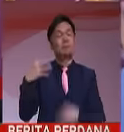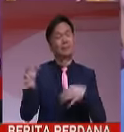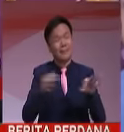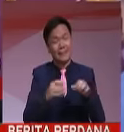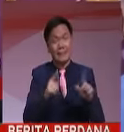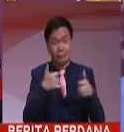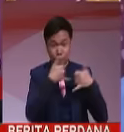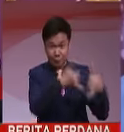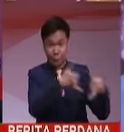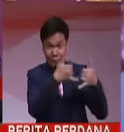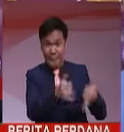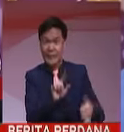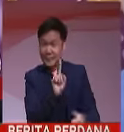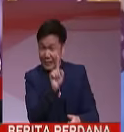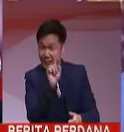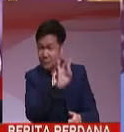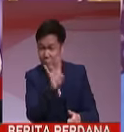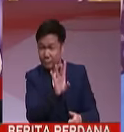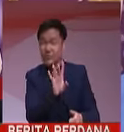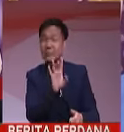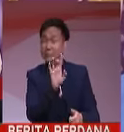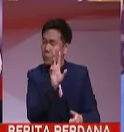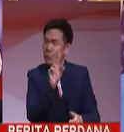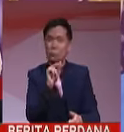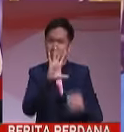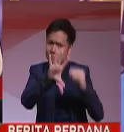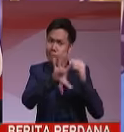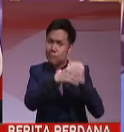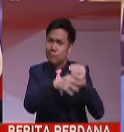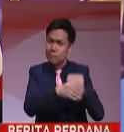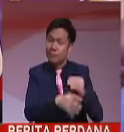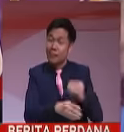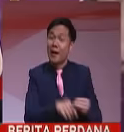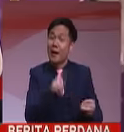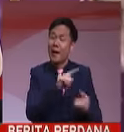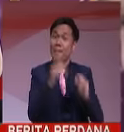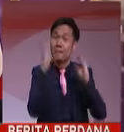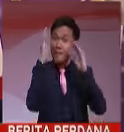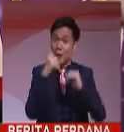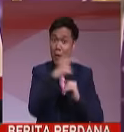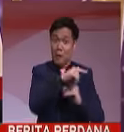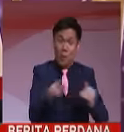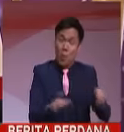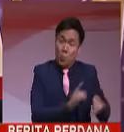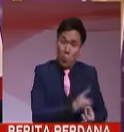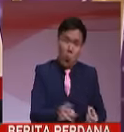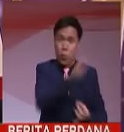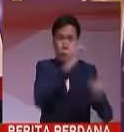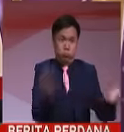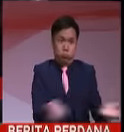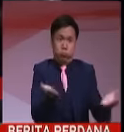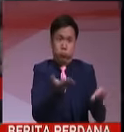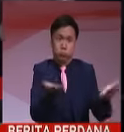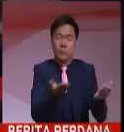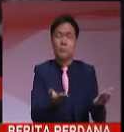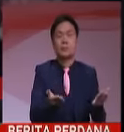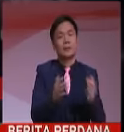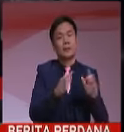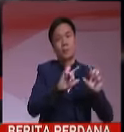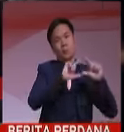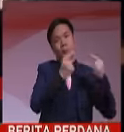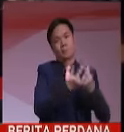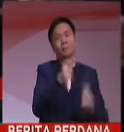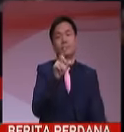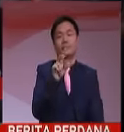lah mukanya ini Dan ya kita harapkan nah akan sembah Semarak Samudera Hindia senasib di Malaysia Insyaallah